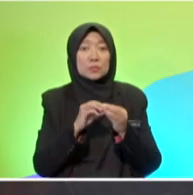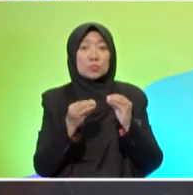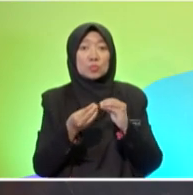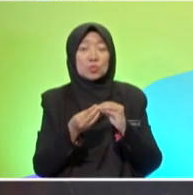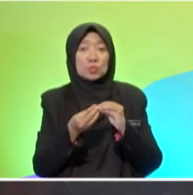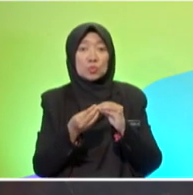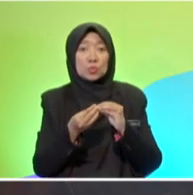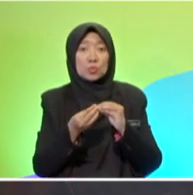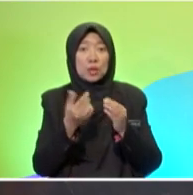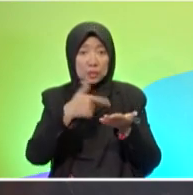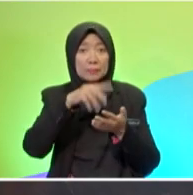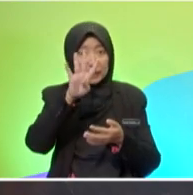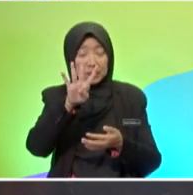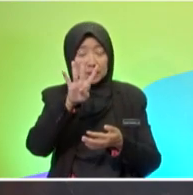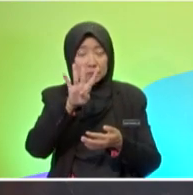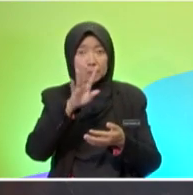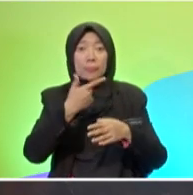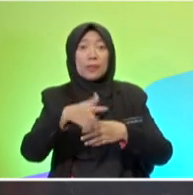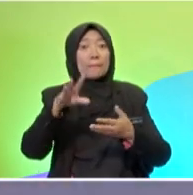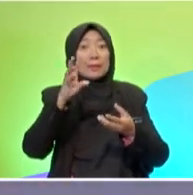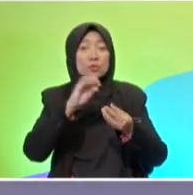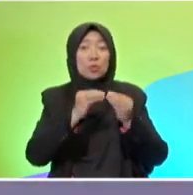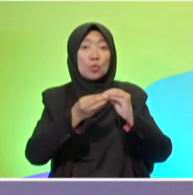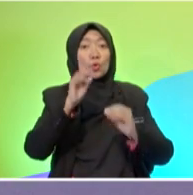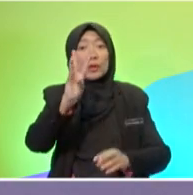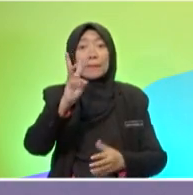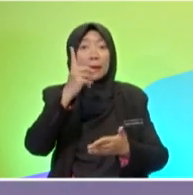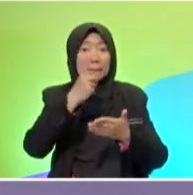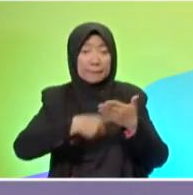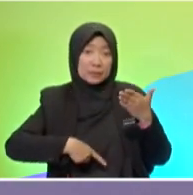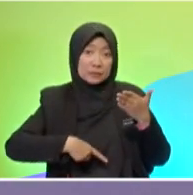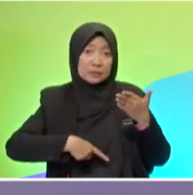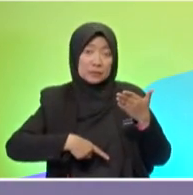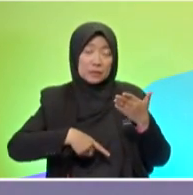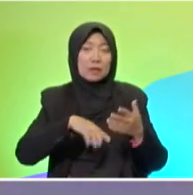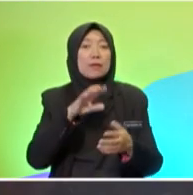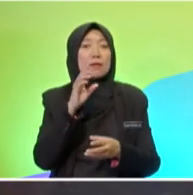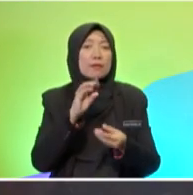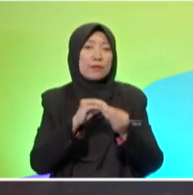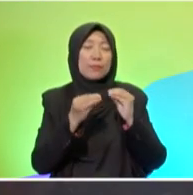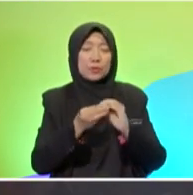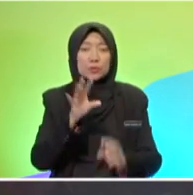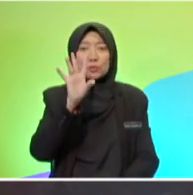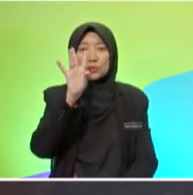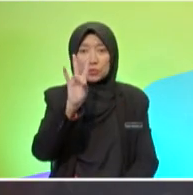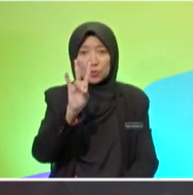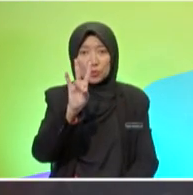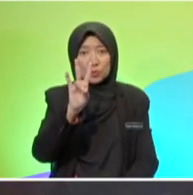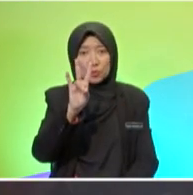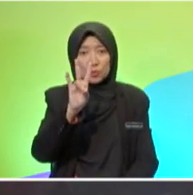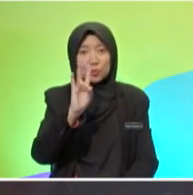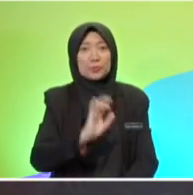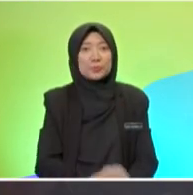Macam ada lagi empat cikgu. Lepas nombor enam, kita ada nombor tujuh. Nombor tujuh. Tengok